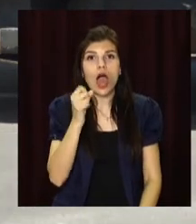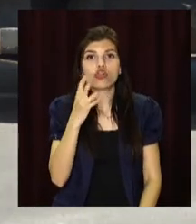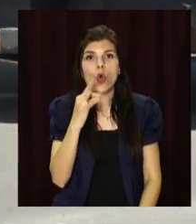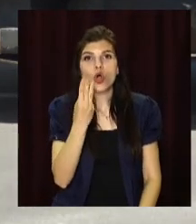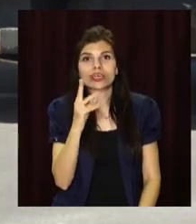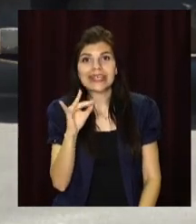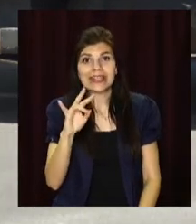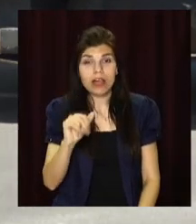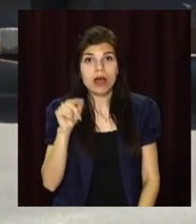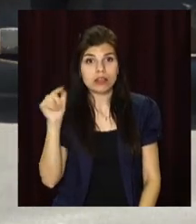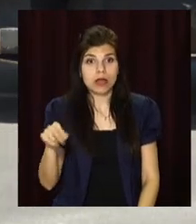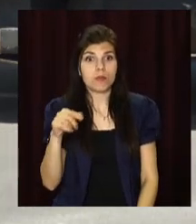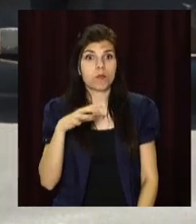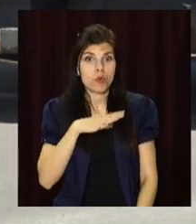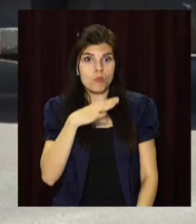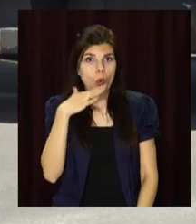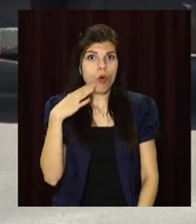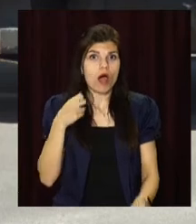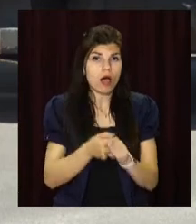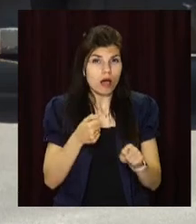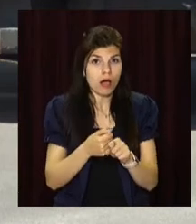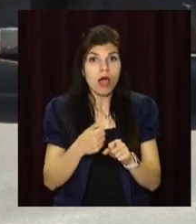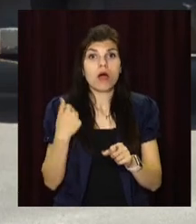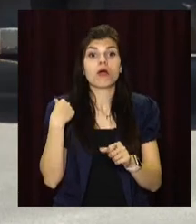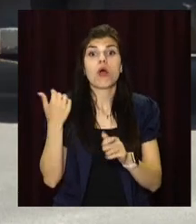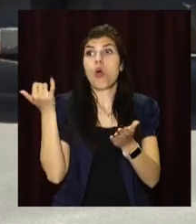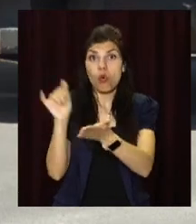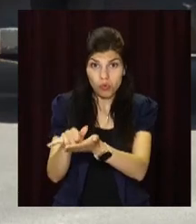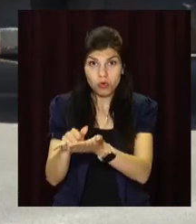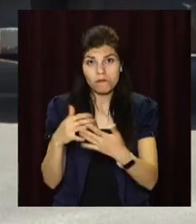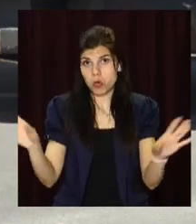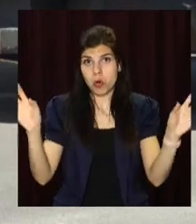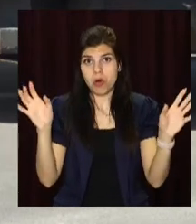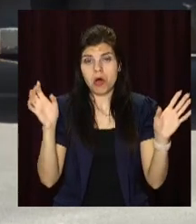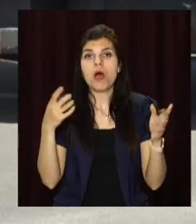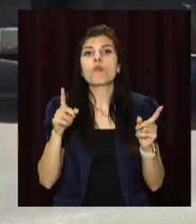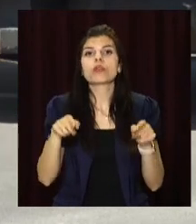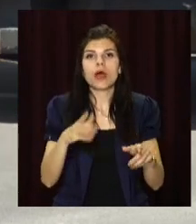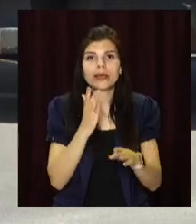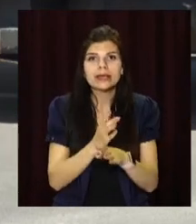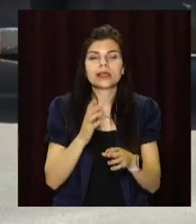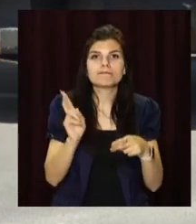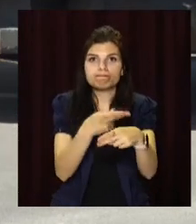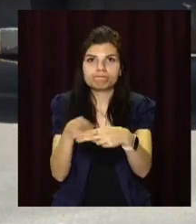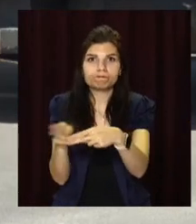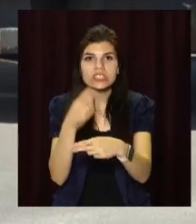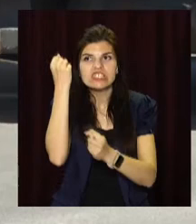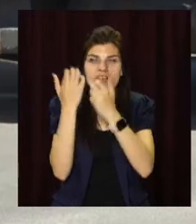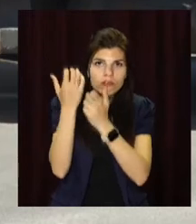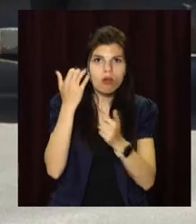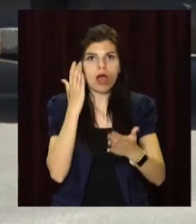Шевченко-Аношкина, и там масса была всех ДТП, то они все ушли само собой, потому что регулируется